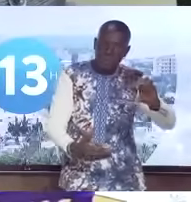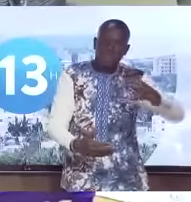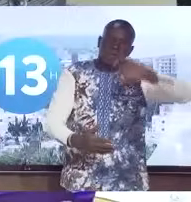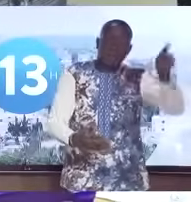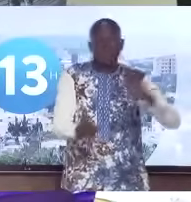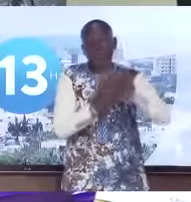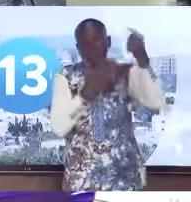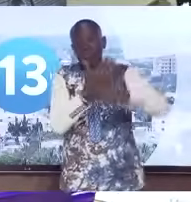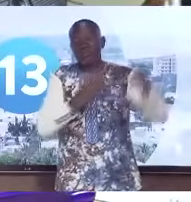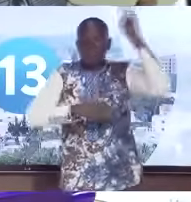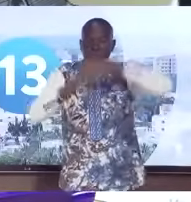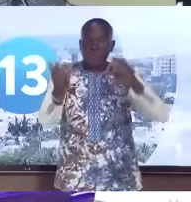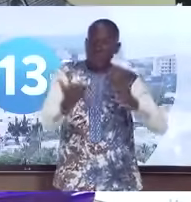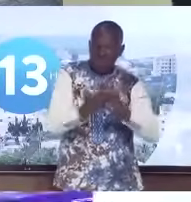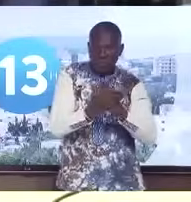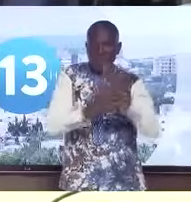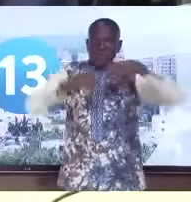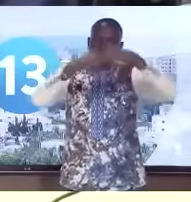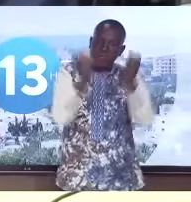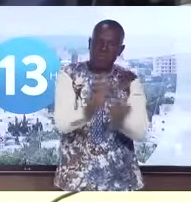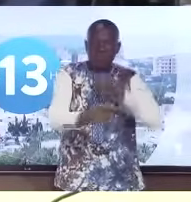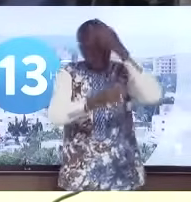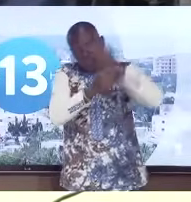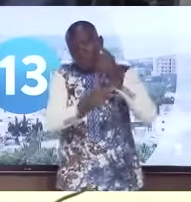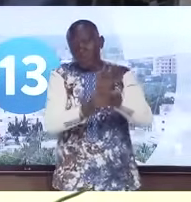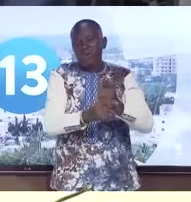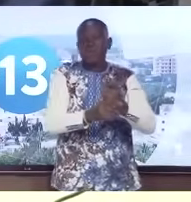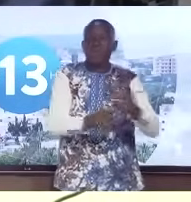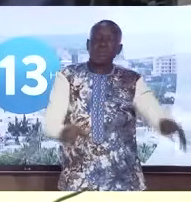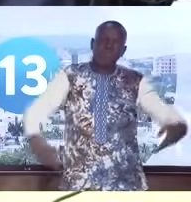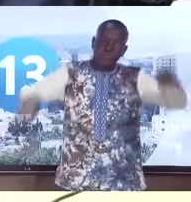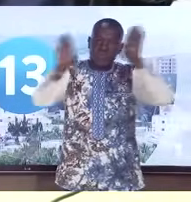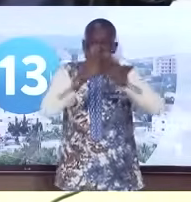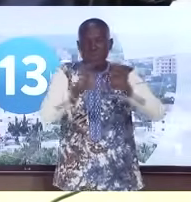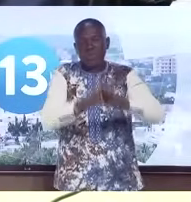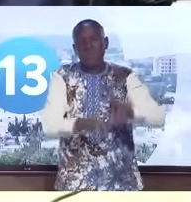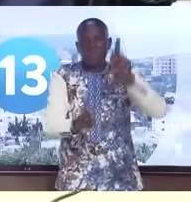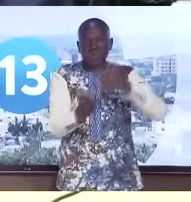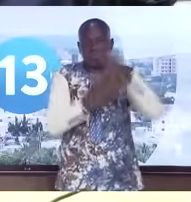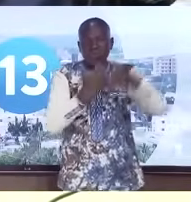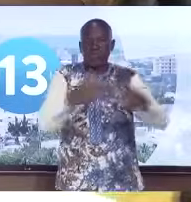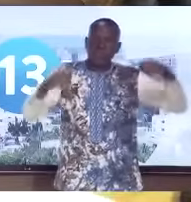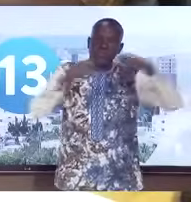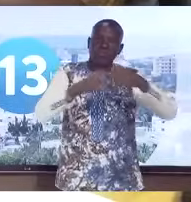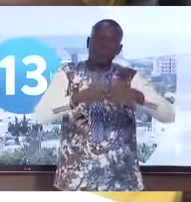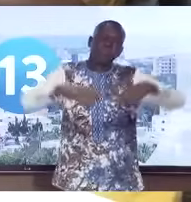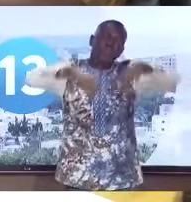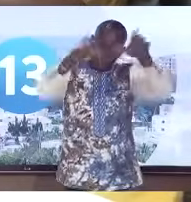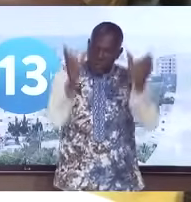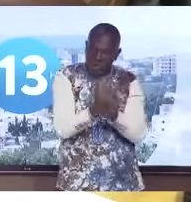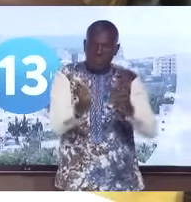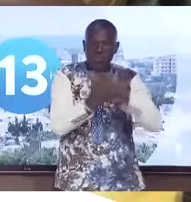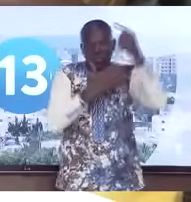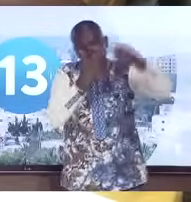été analysés par leur comité de pilotage, notamment le projet Yélène électrification rurale, le projet